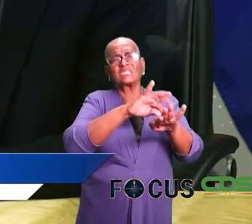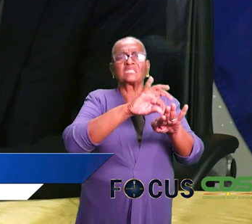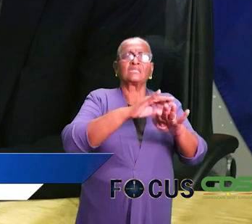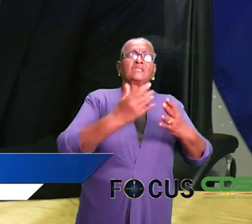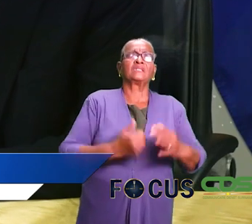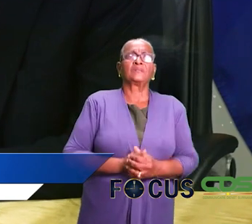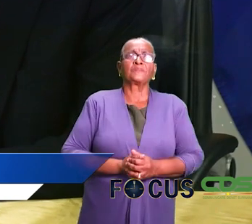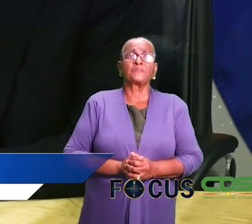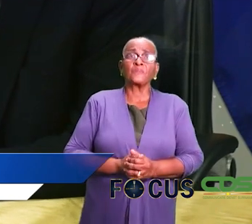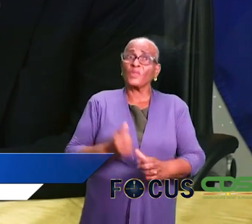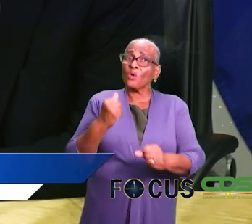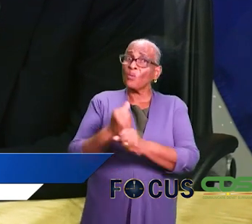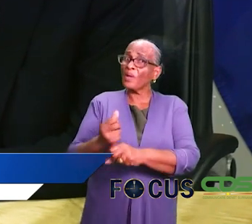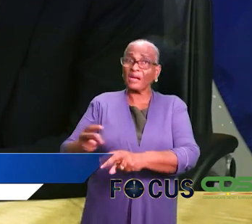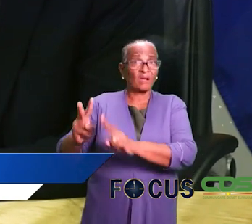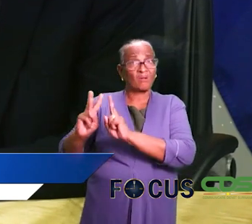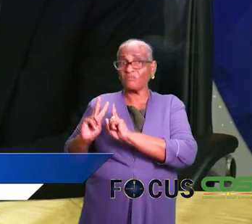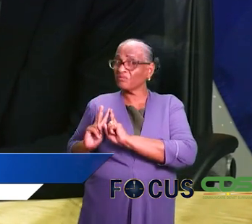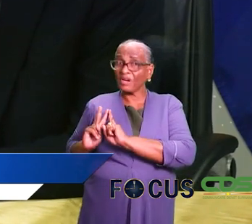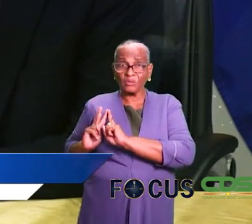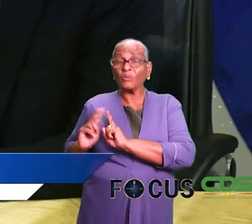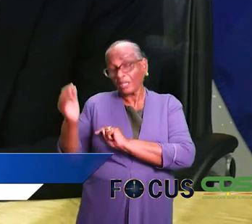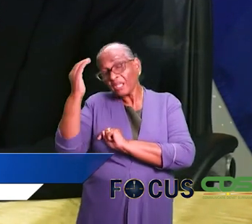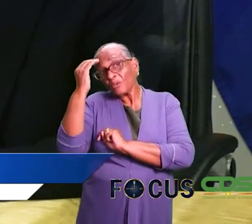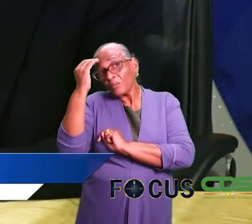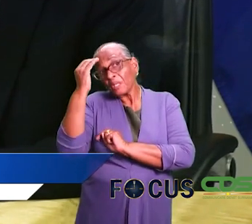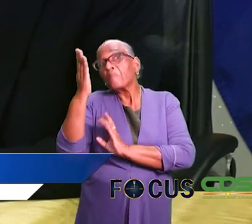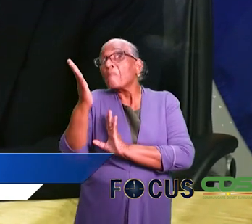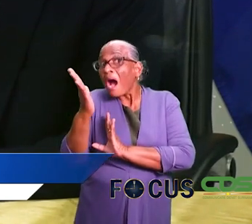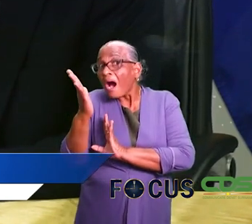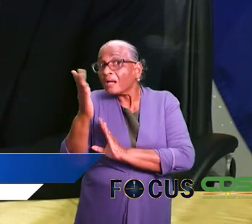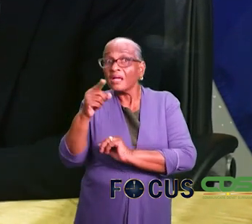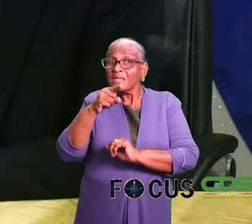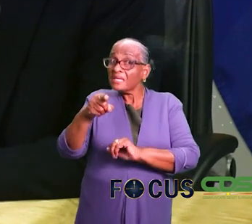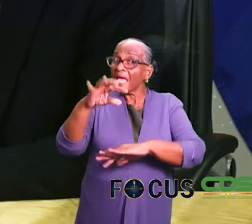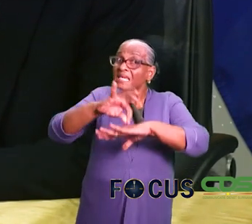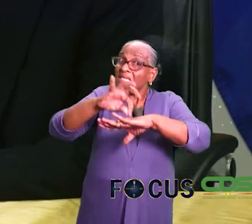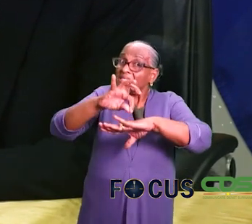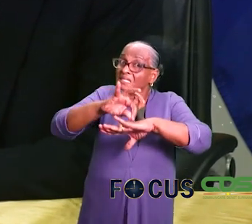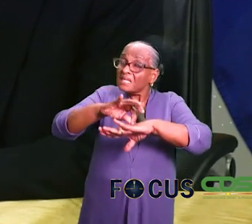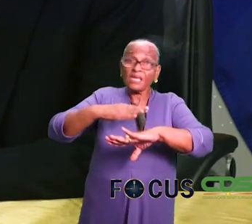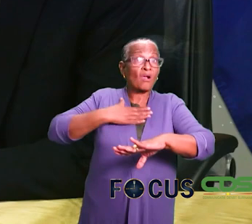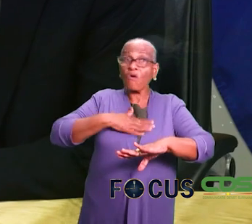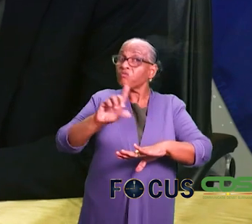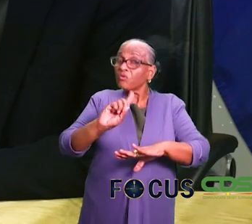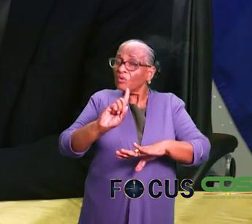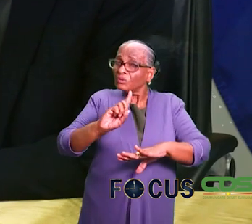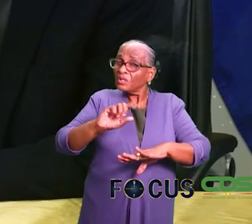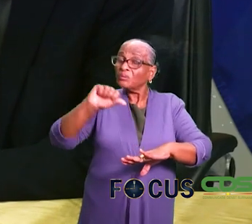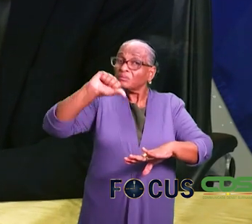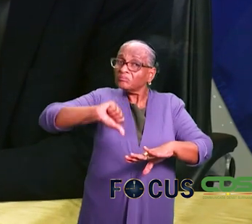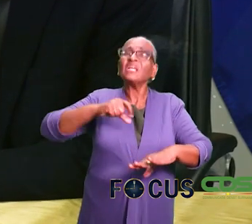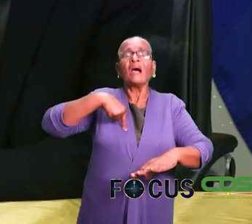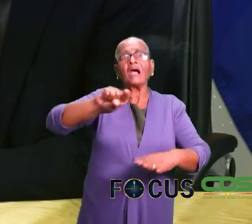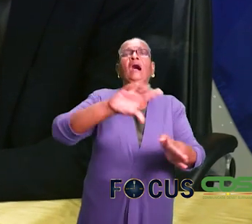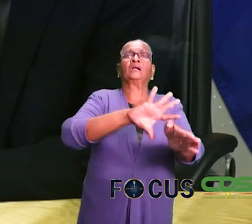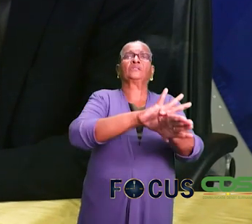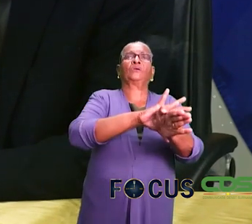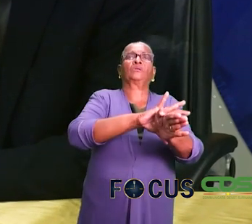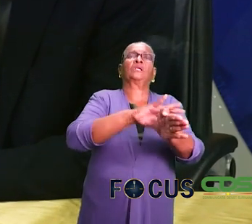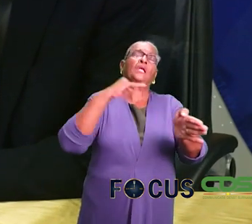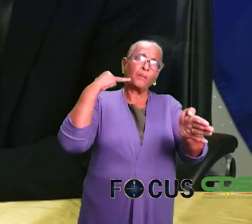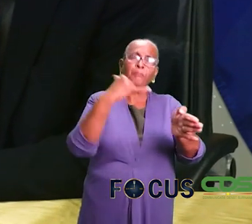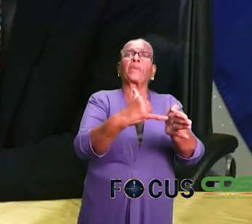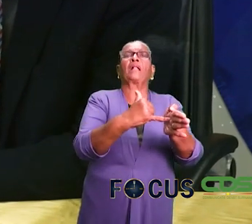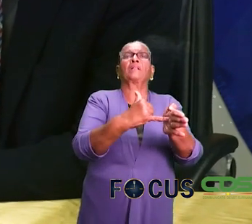heeft een verantwoordelijkheid, maar als je niet goed voelt, blijf echt thuis. En laat je zo snel mogelijk swabben. En voor de mensen die